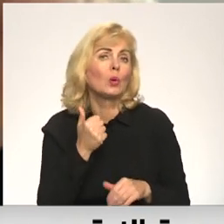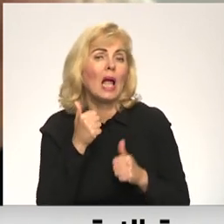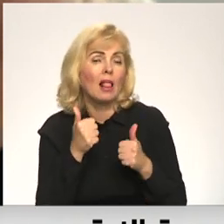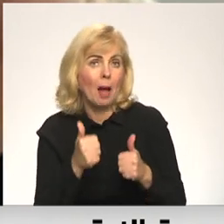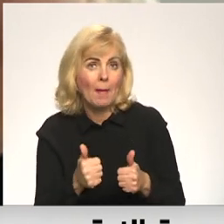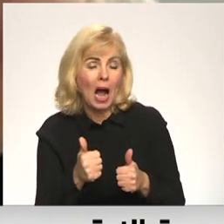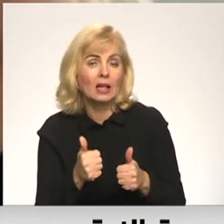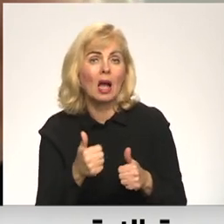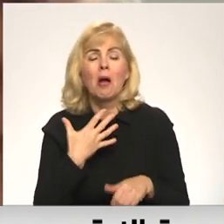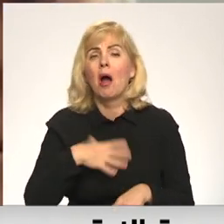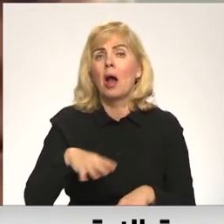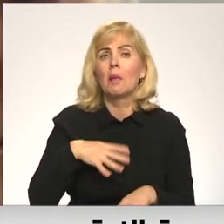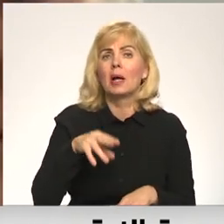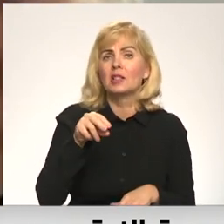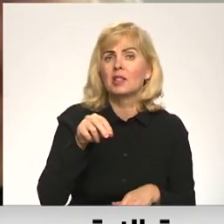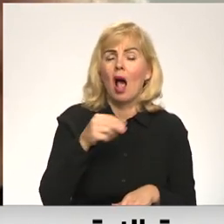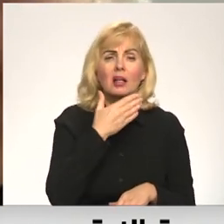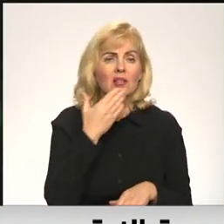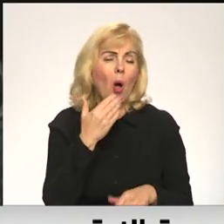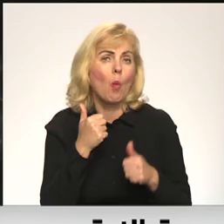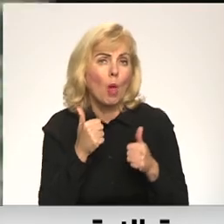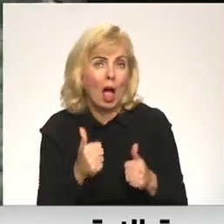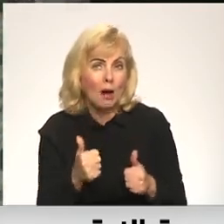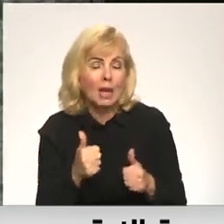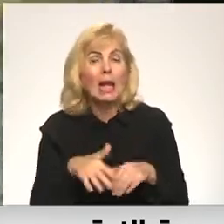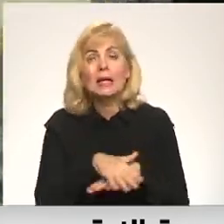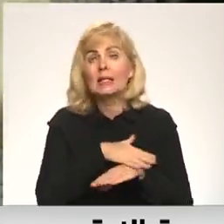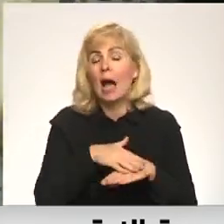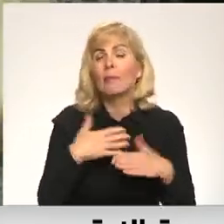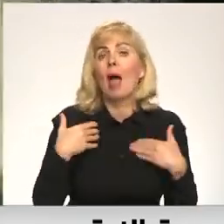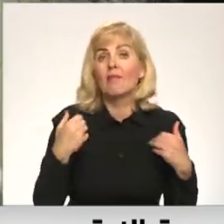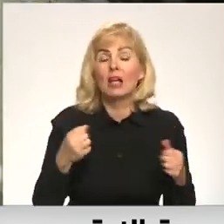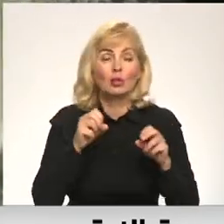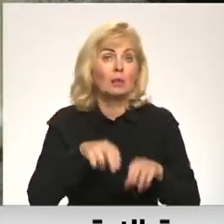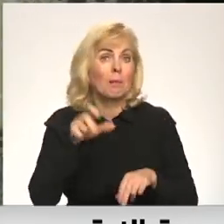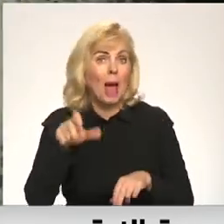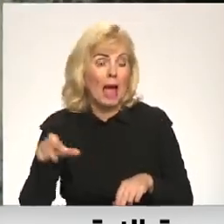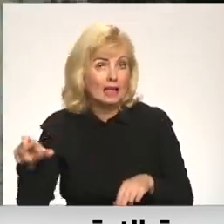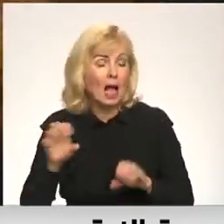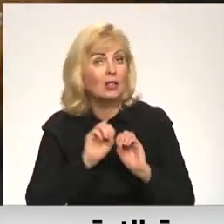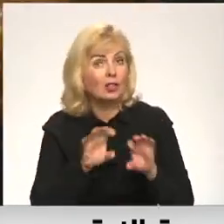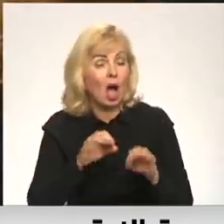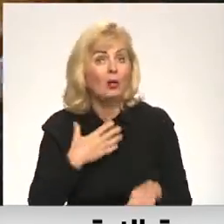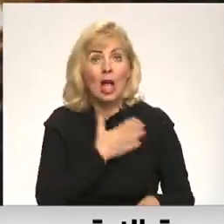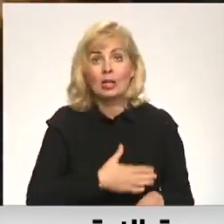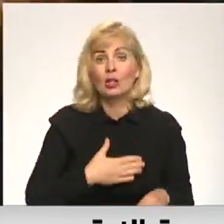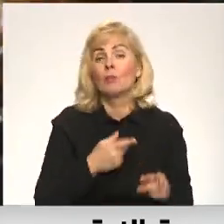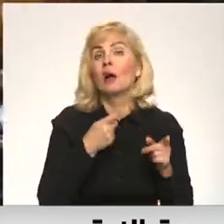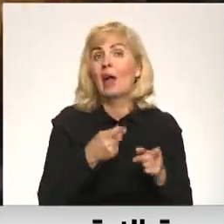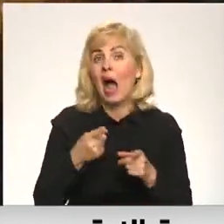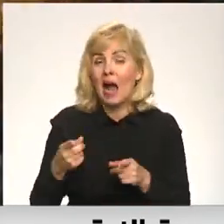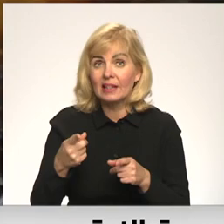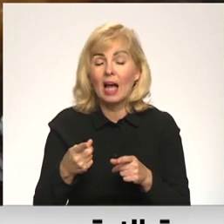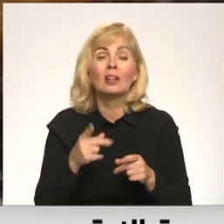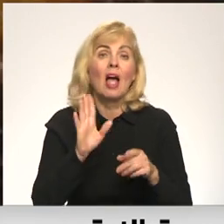labākie, kāpēc sāls nav tik laba. Sabiedrības veselības speciālisti uzsver, ķermenim radīto kaitējumu var